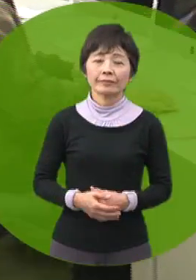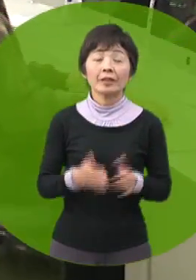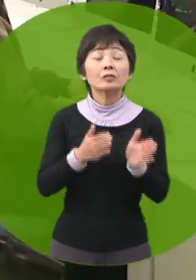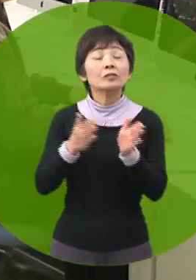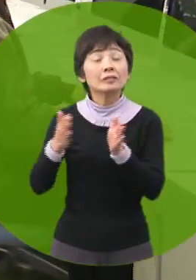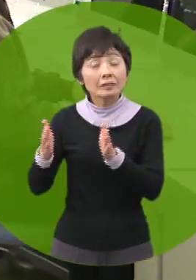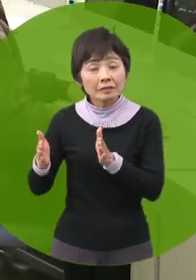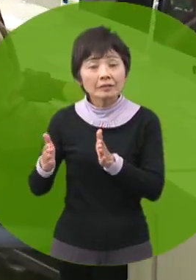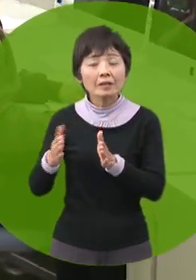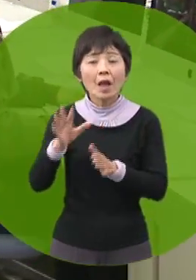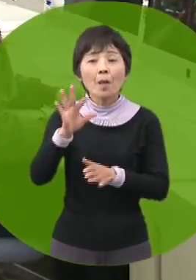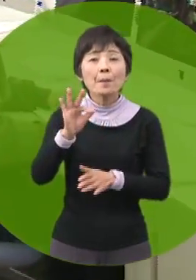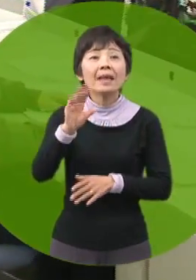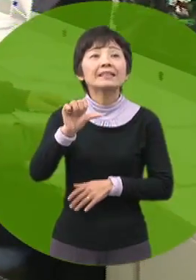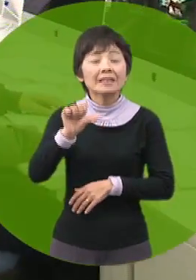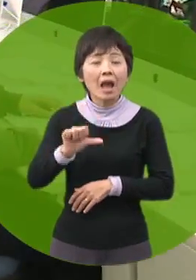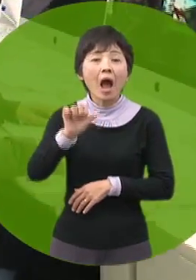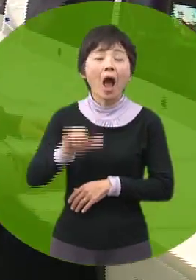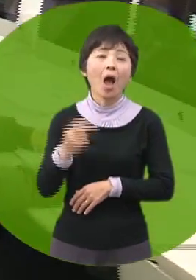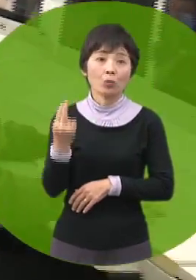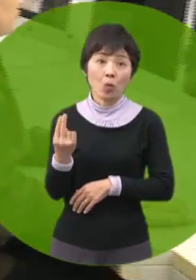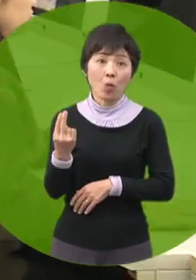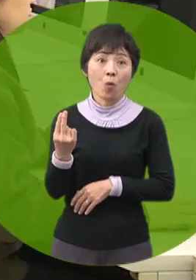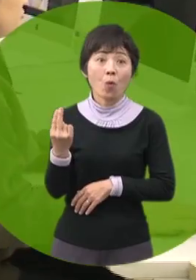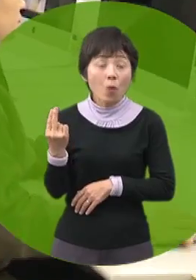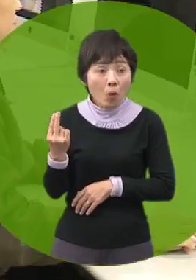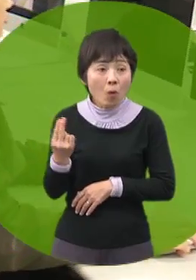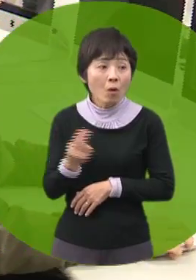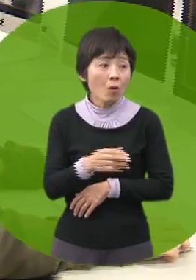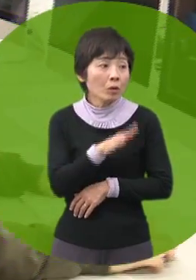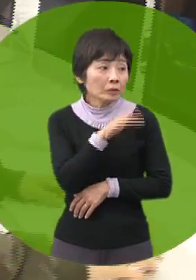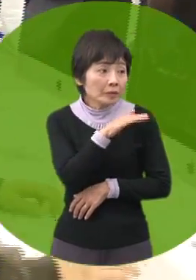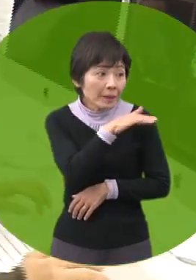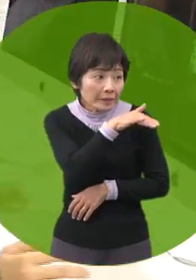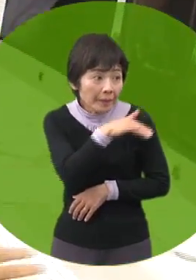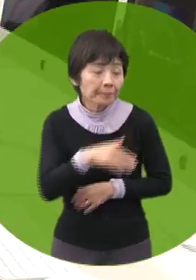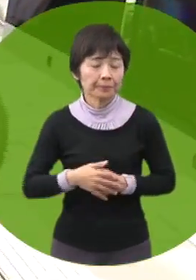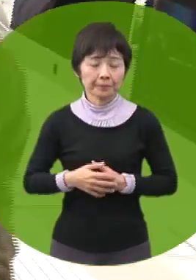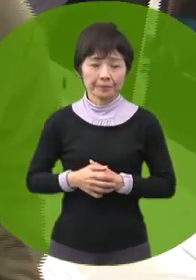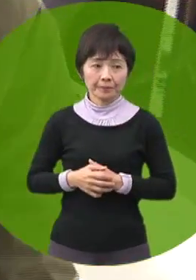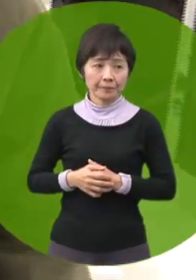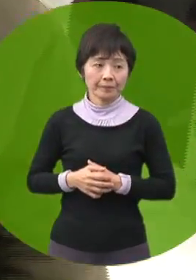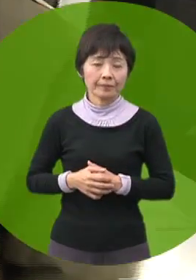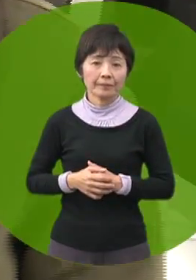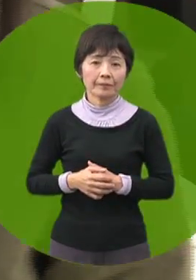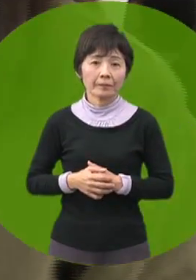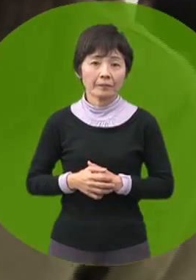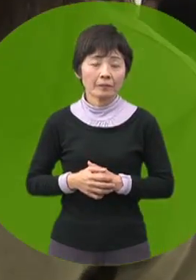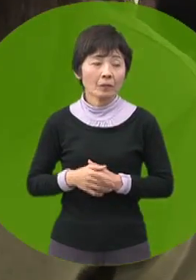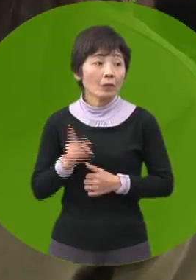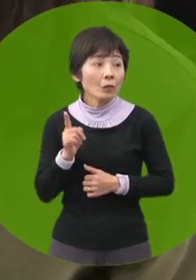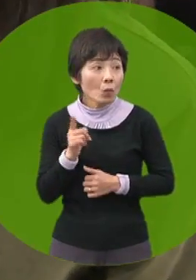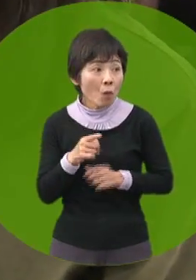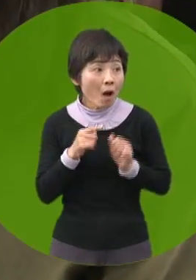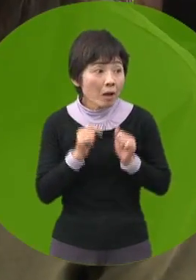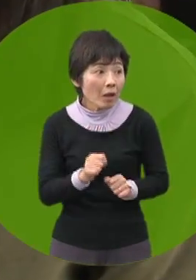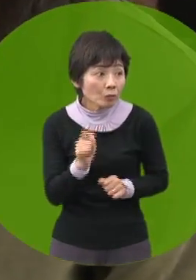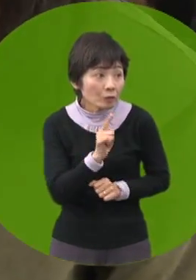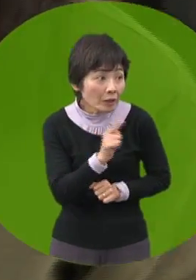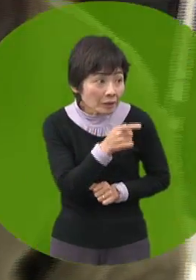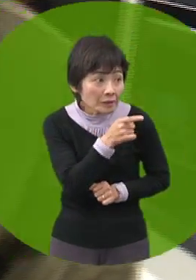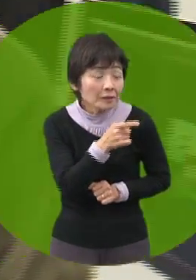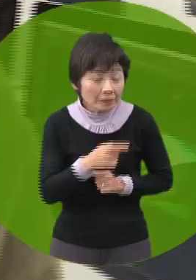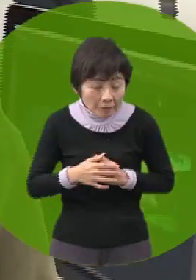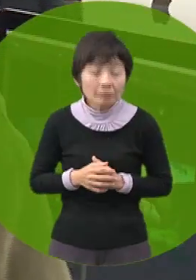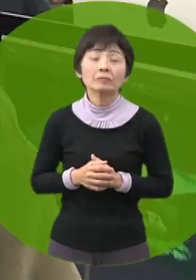次にメディアアート科に来ていますが、すみません、 はい、 メディアアート科はどういうことを教わるん